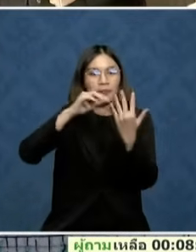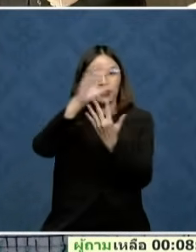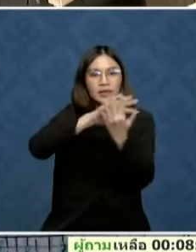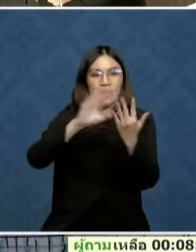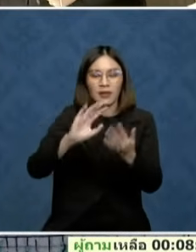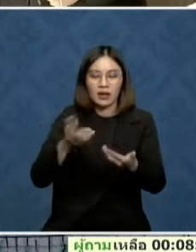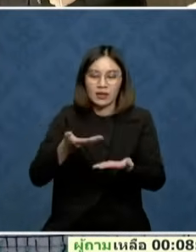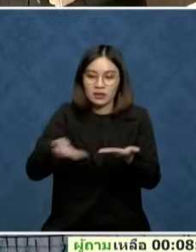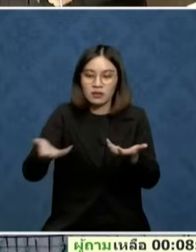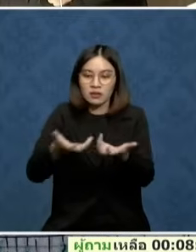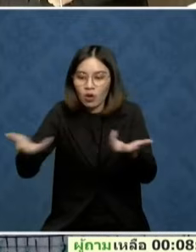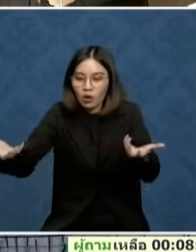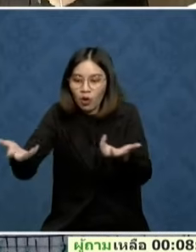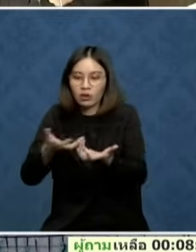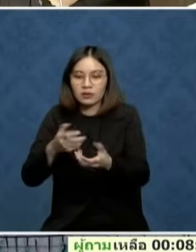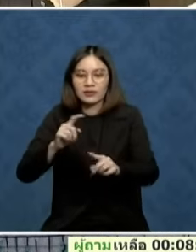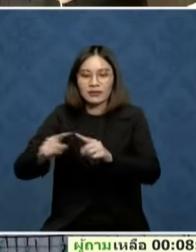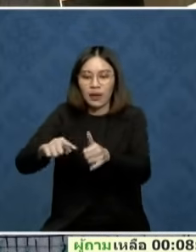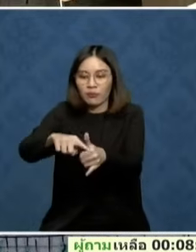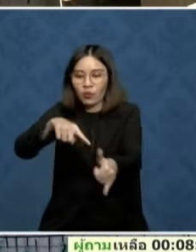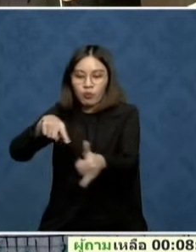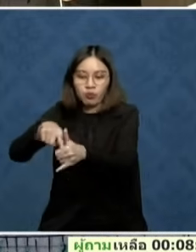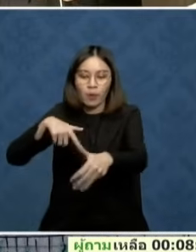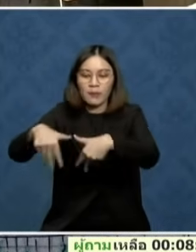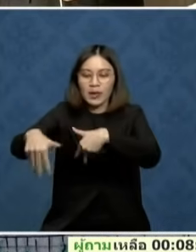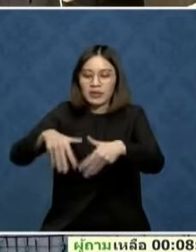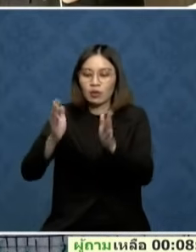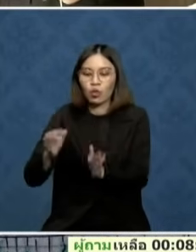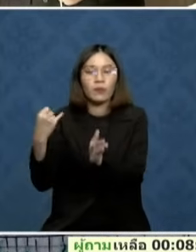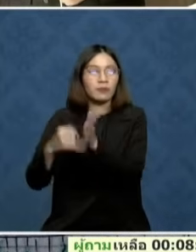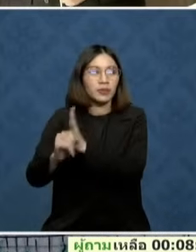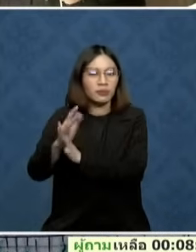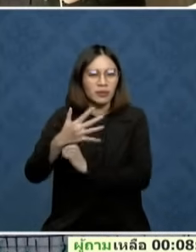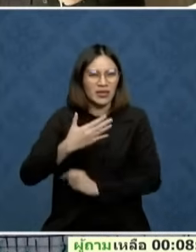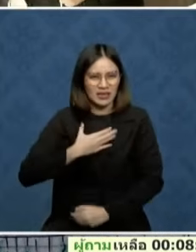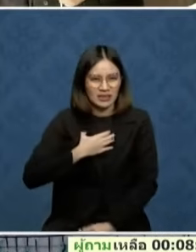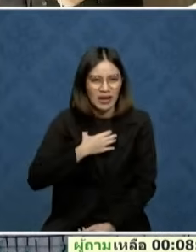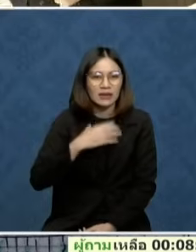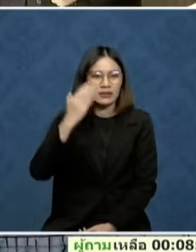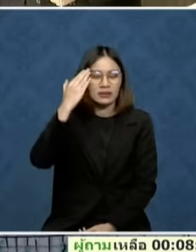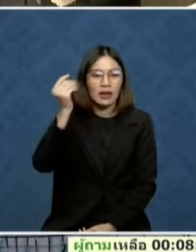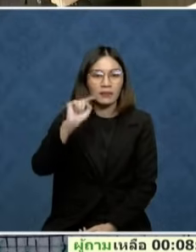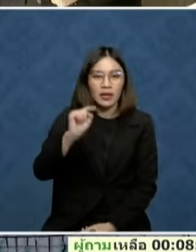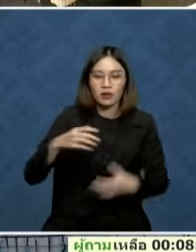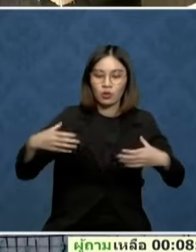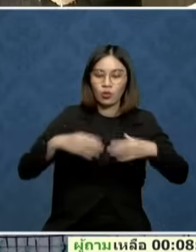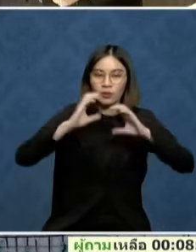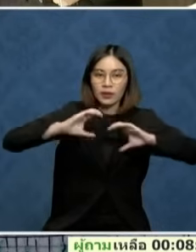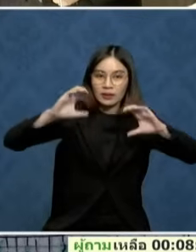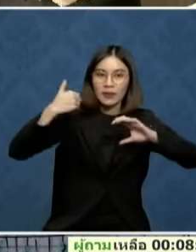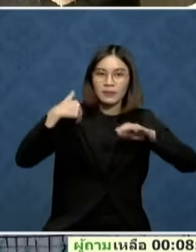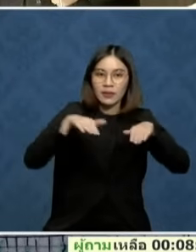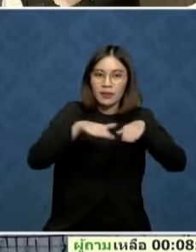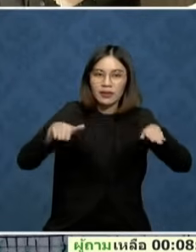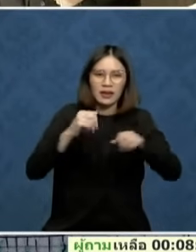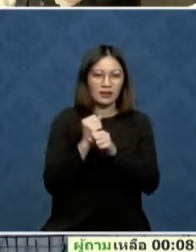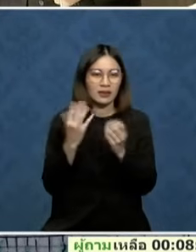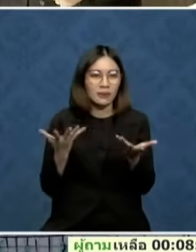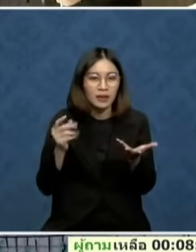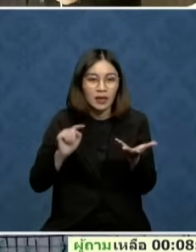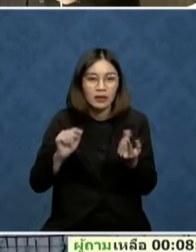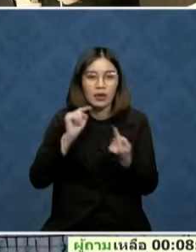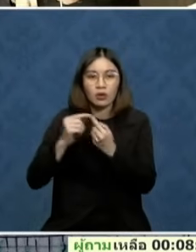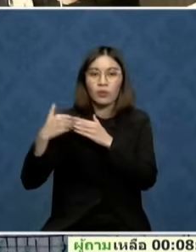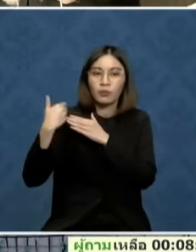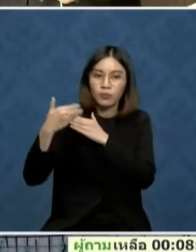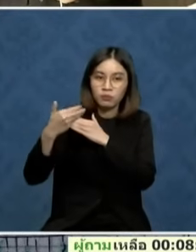ซื้ออาวุธไปใช้สังหารประชาชนผู้บริสุทธิ์ผมจึงอยากจะทราบครับว่ารัฐบาลจะมีมาตรการอย่างไรต่อ